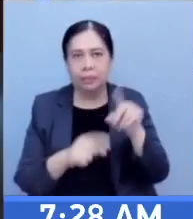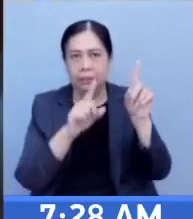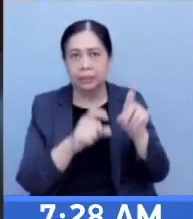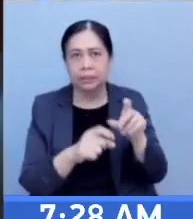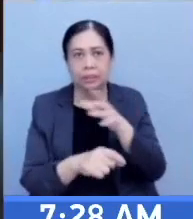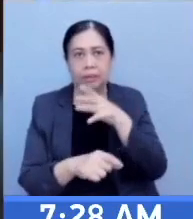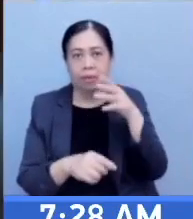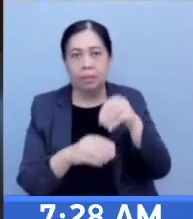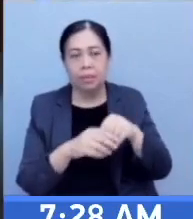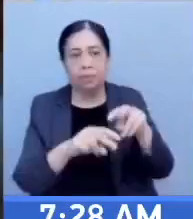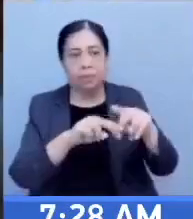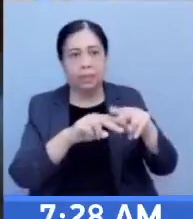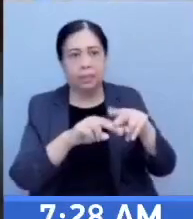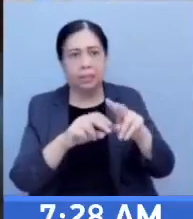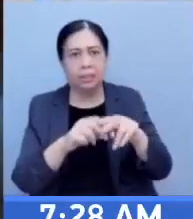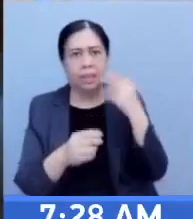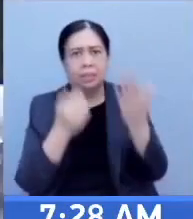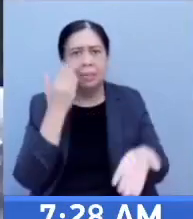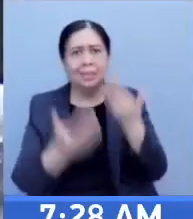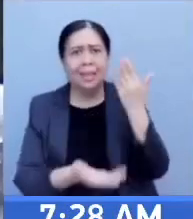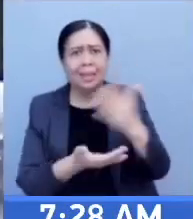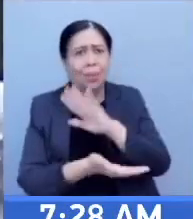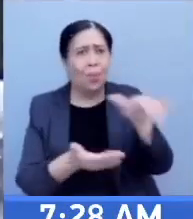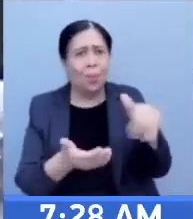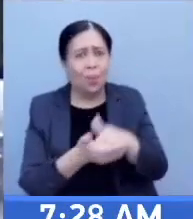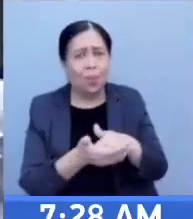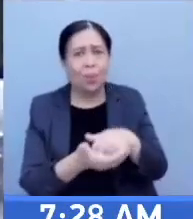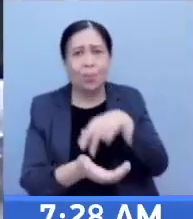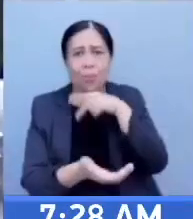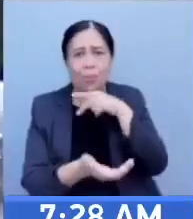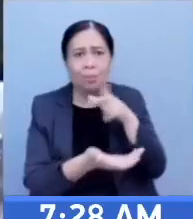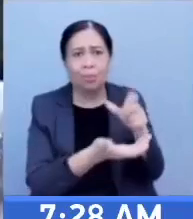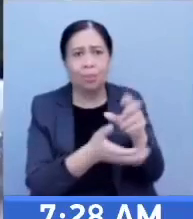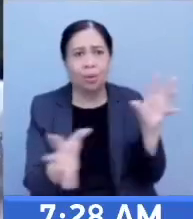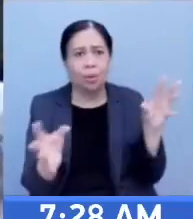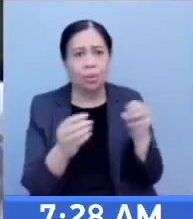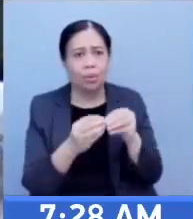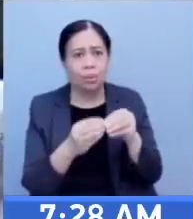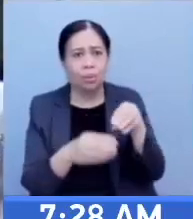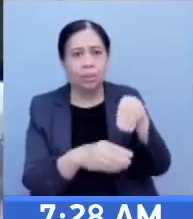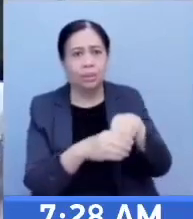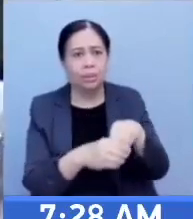na nangamatay umano lahat ng baboy. Total pig na sa loob is